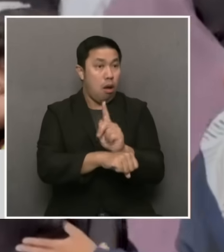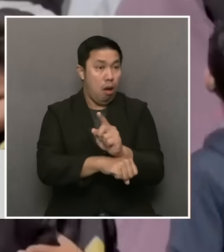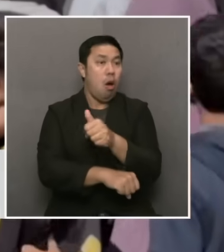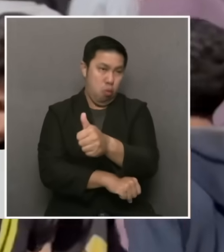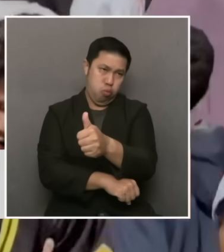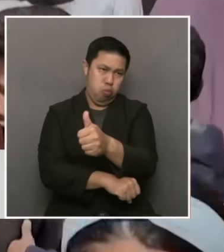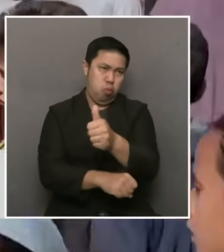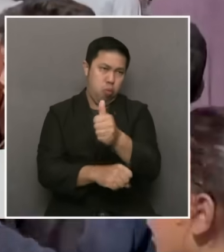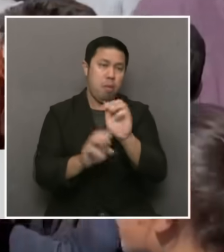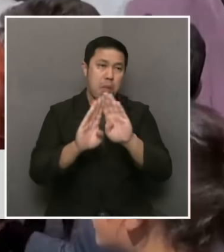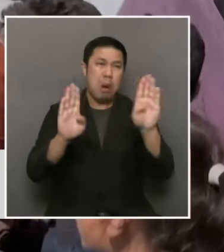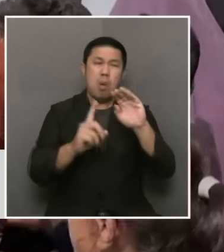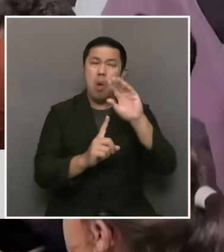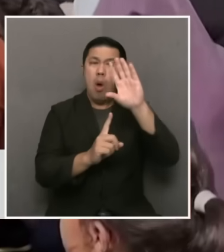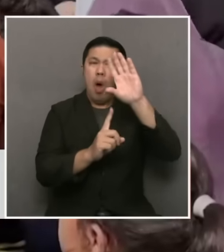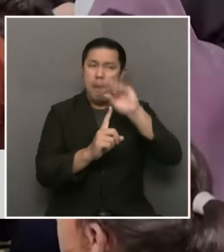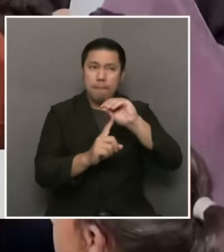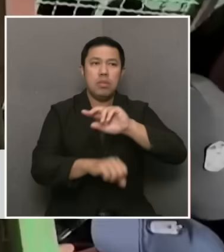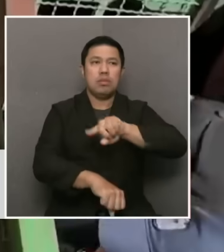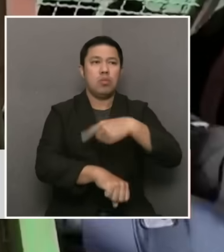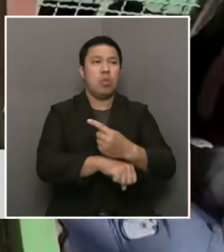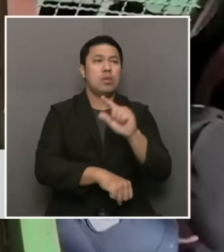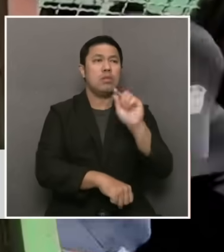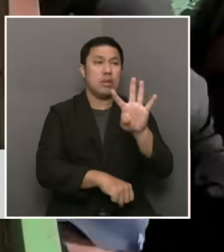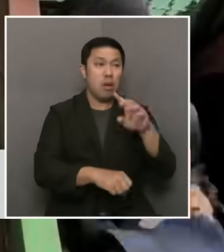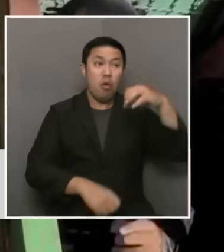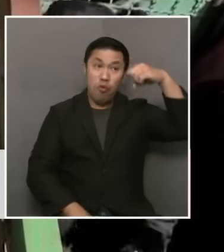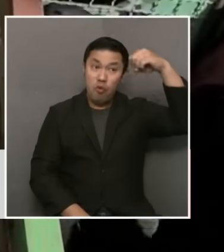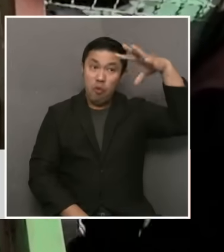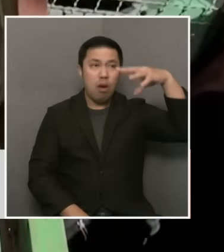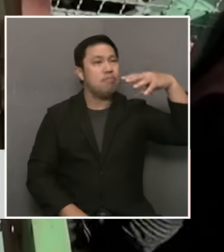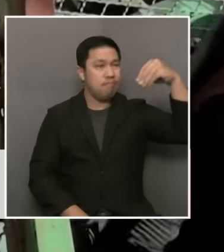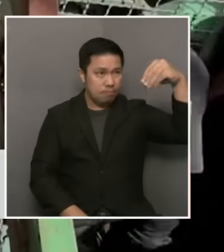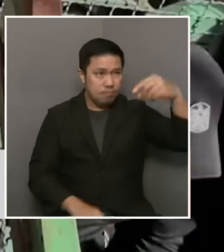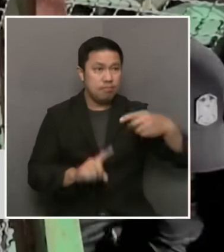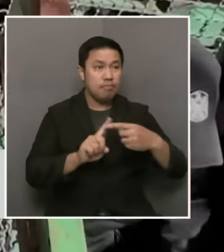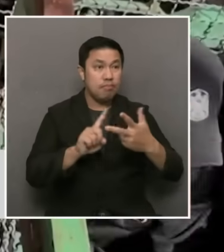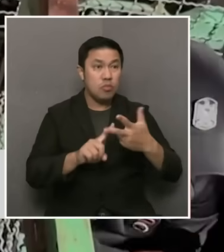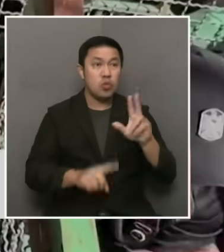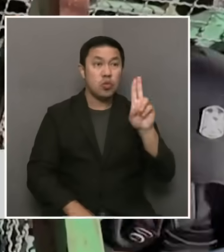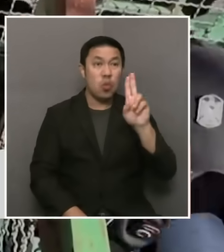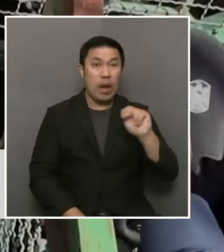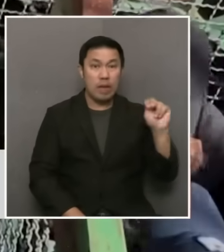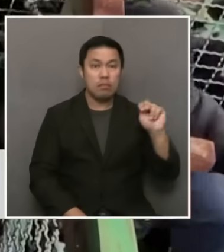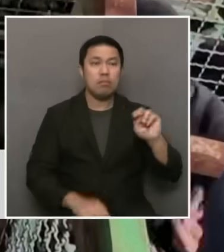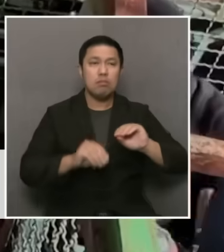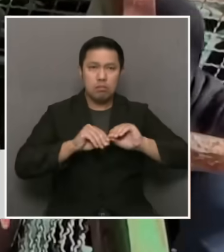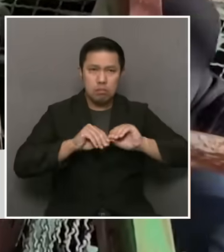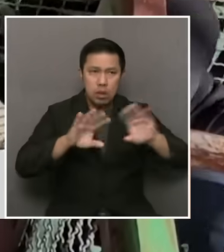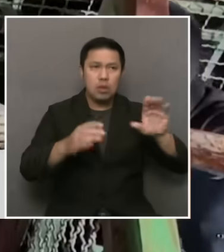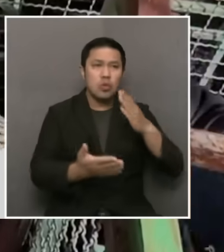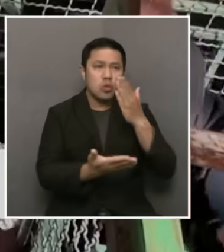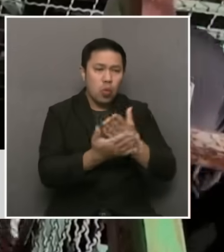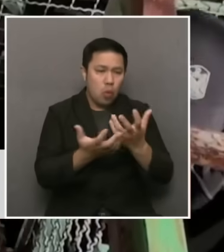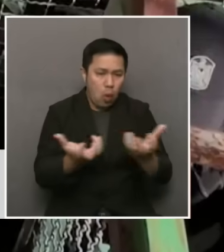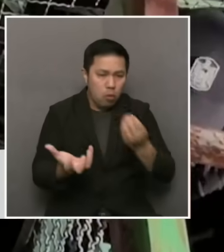แล้วหลังจากที่ดับไป24ชั่วโมงไฟฟ้ายังคงดับอยู่ค่ะและก่อนหน้านี้ UN ก็มีการประกาศหยุดการแจกจ่าย